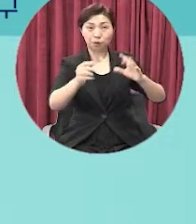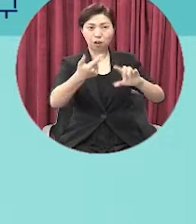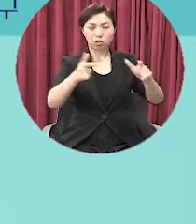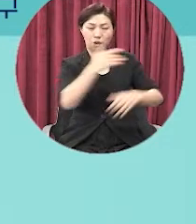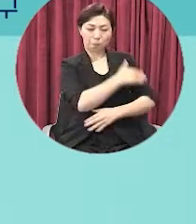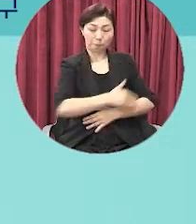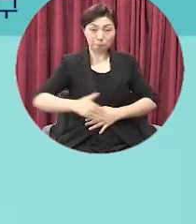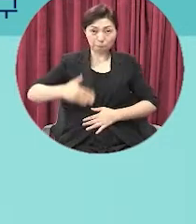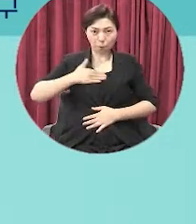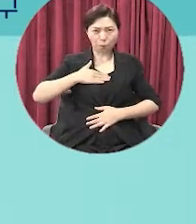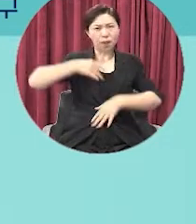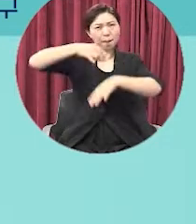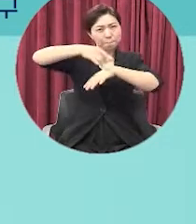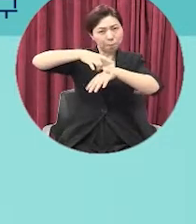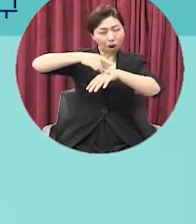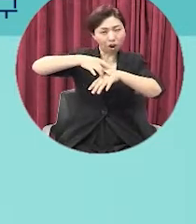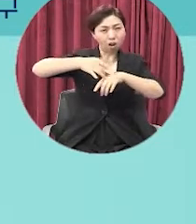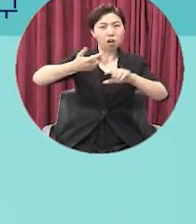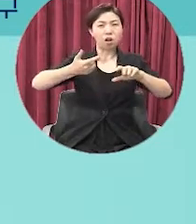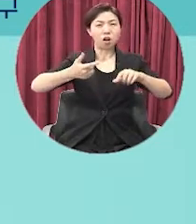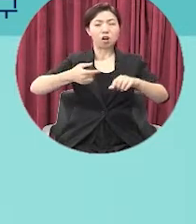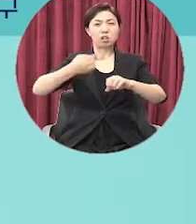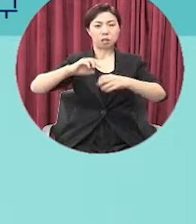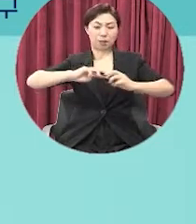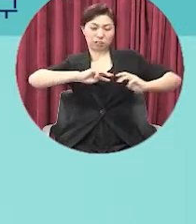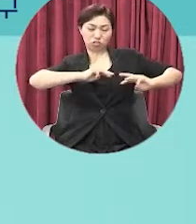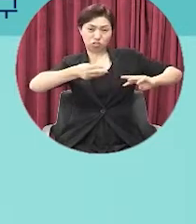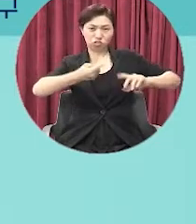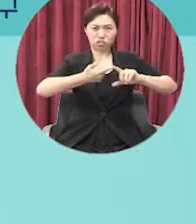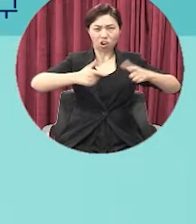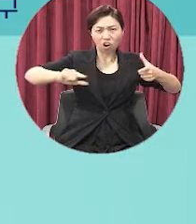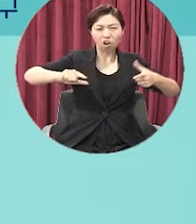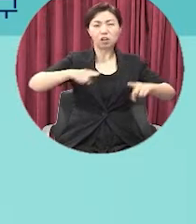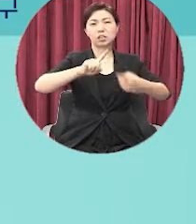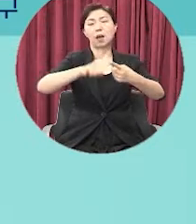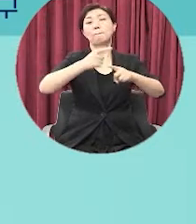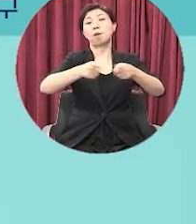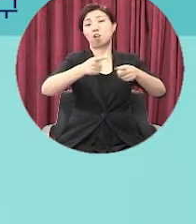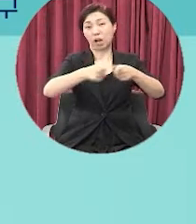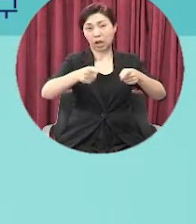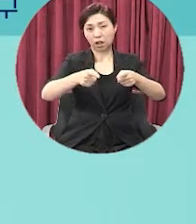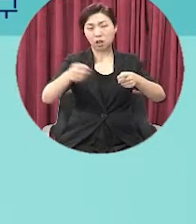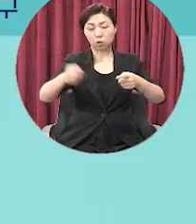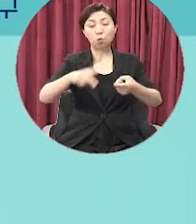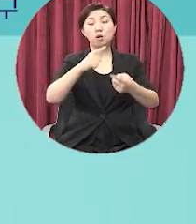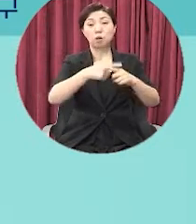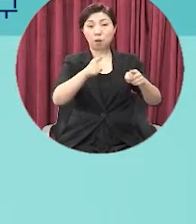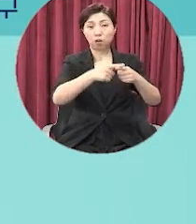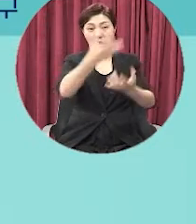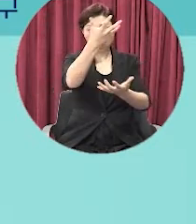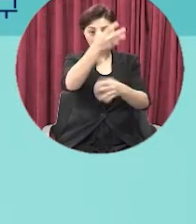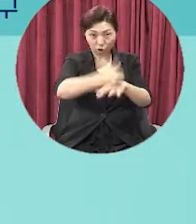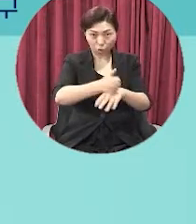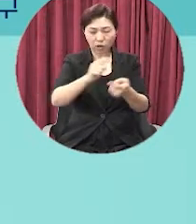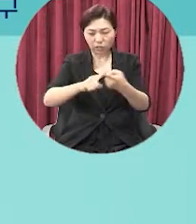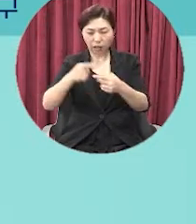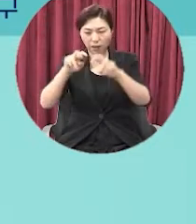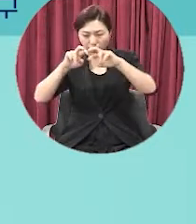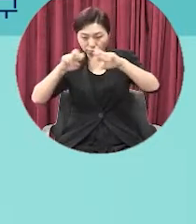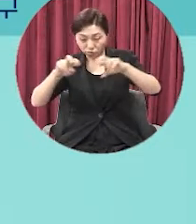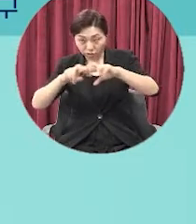권력에 대한 금 걸고 께 에 대한 평가 그리고 아 그것에 대한 분석 체계들이 아 보니까